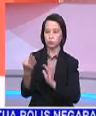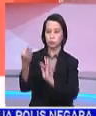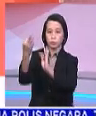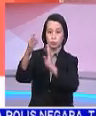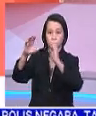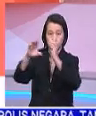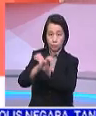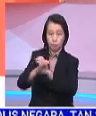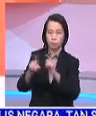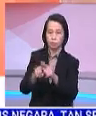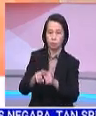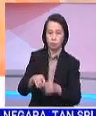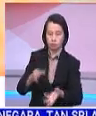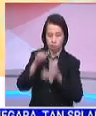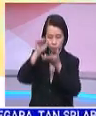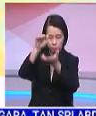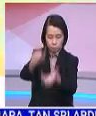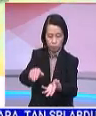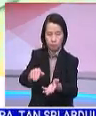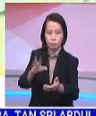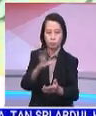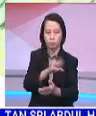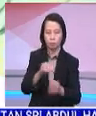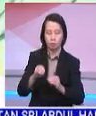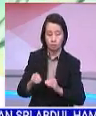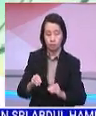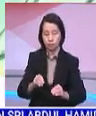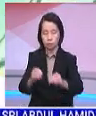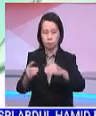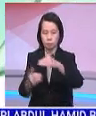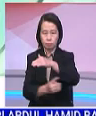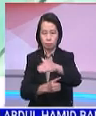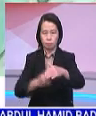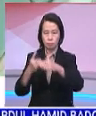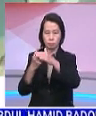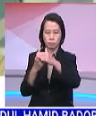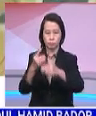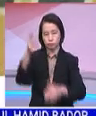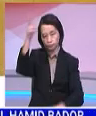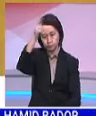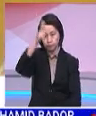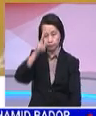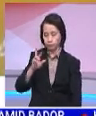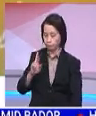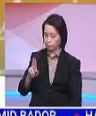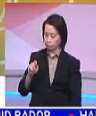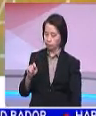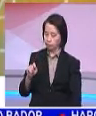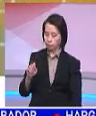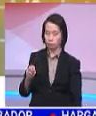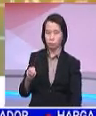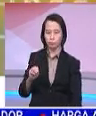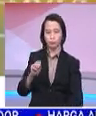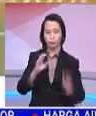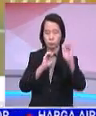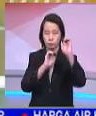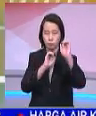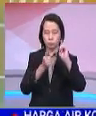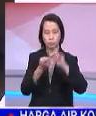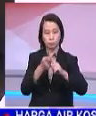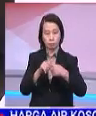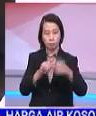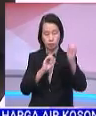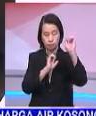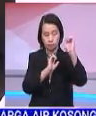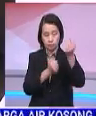cabaran sebagai penyampai maklumat dan penggerak dasar Kerajaan RTM teman setia Anda